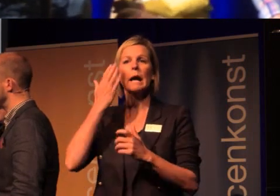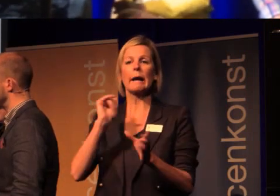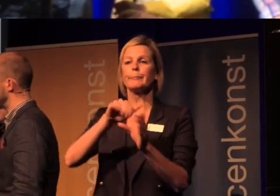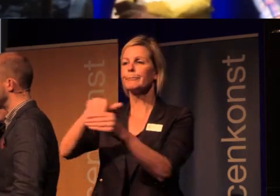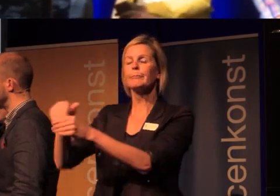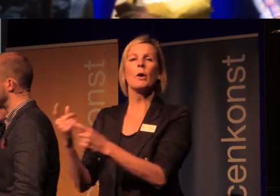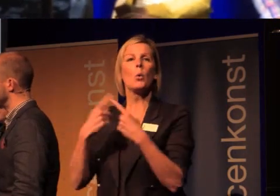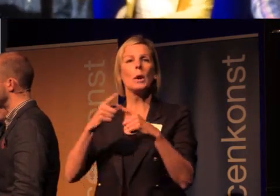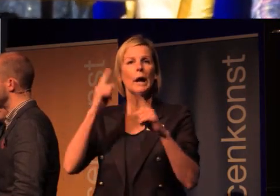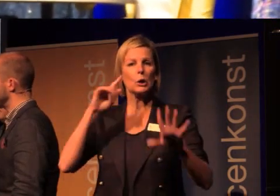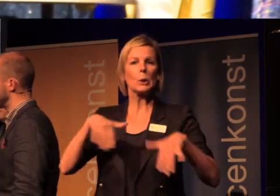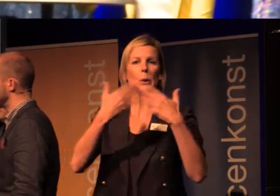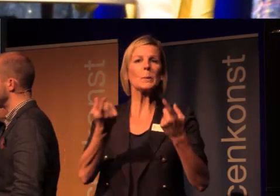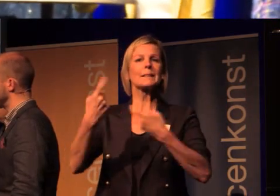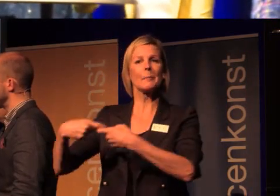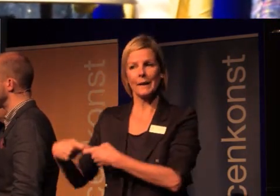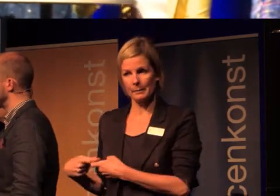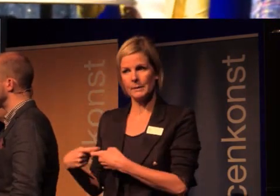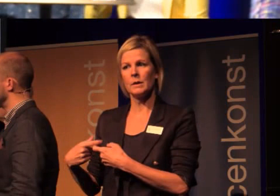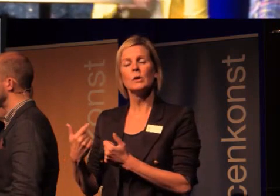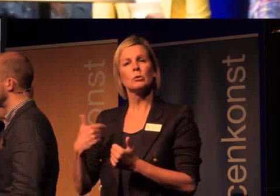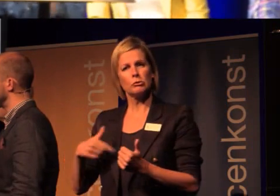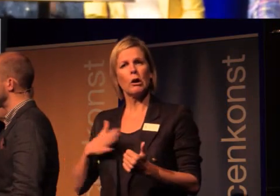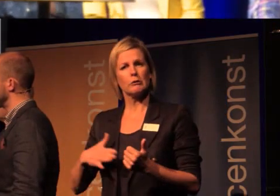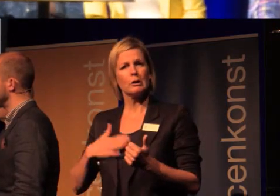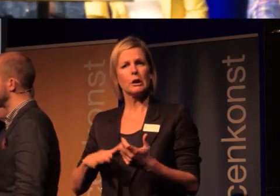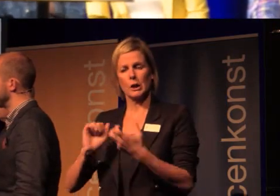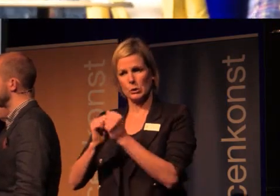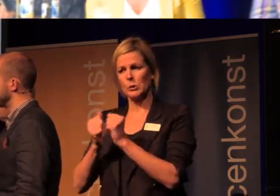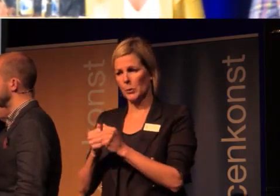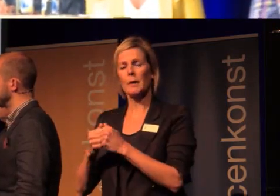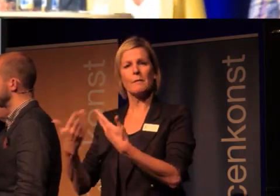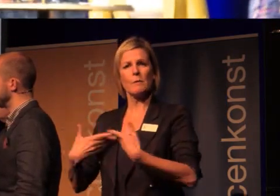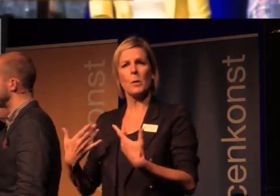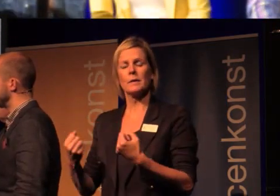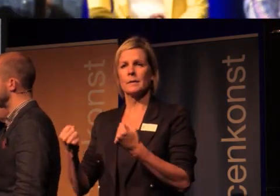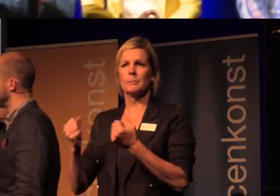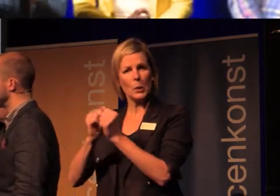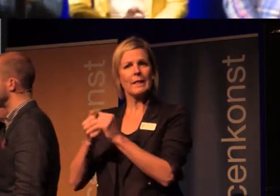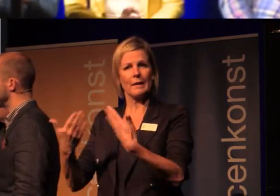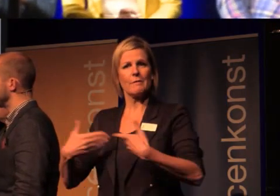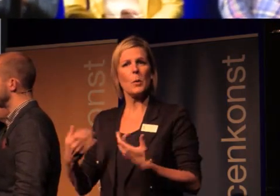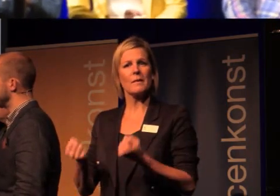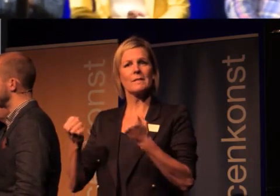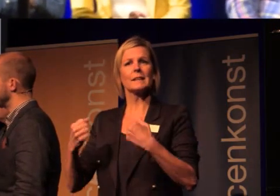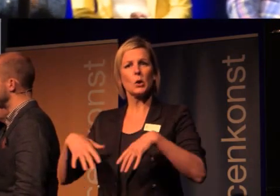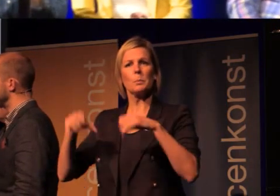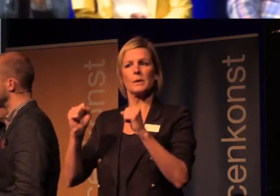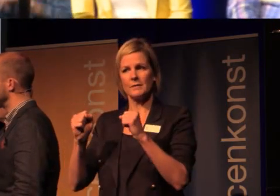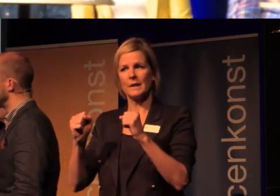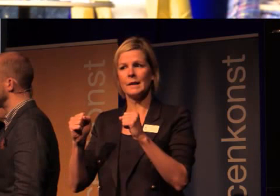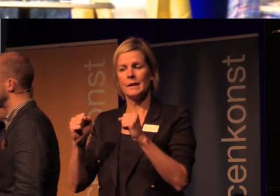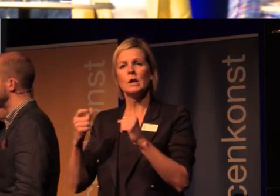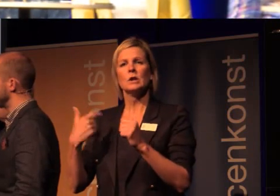man kan ta del av. Och där tycker jag att politiken har en väldigt viktig uppgift i att skapa den bredden och mångfalden. Jag tror att om